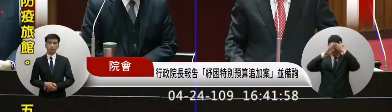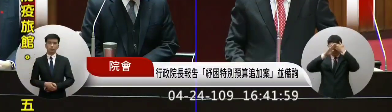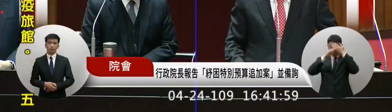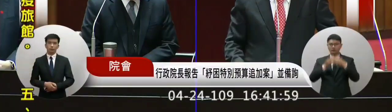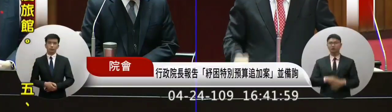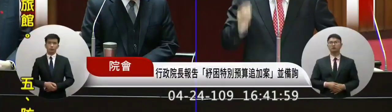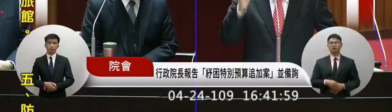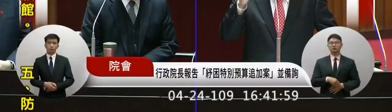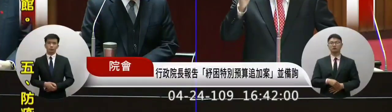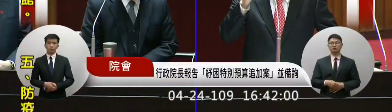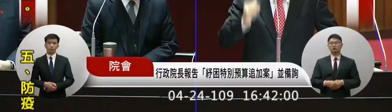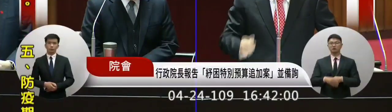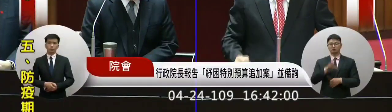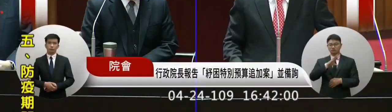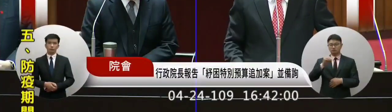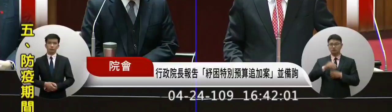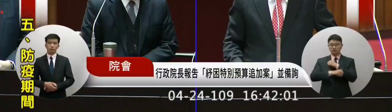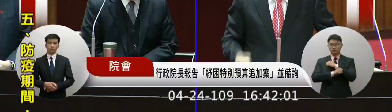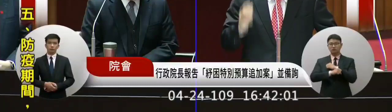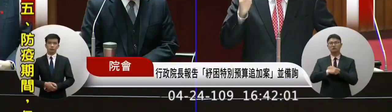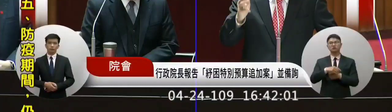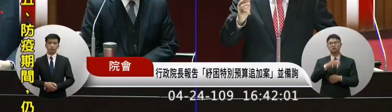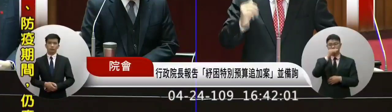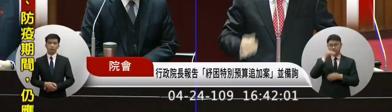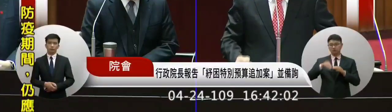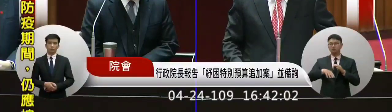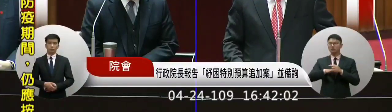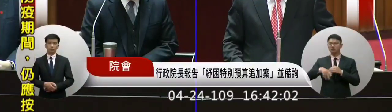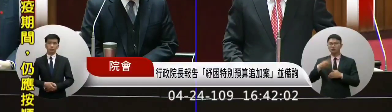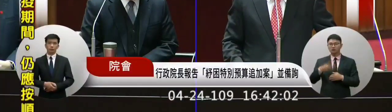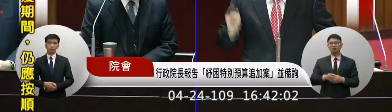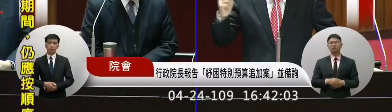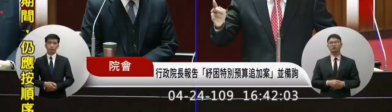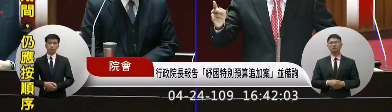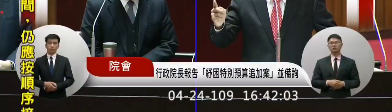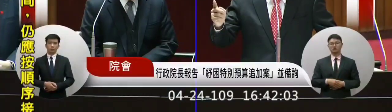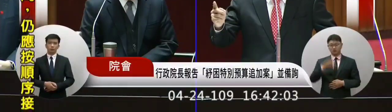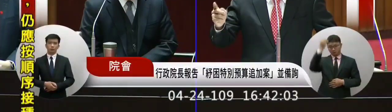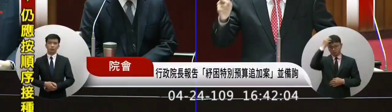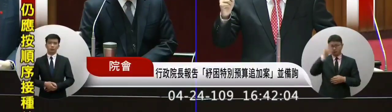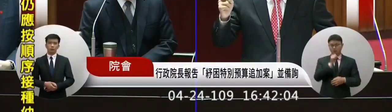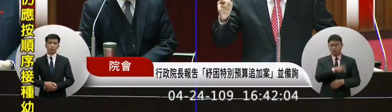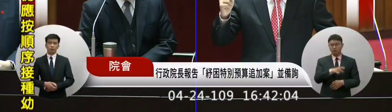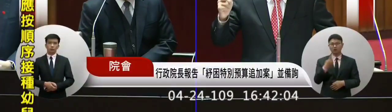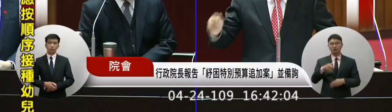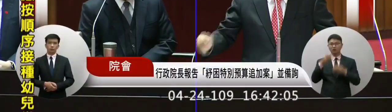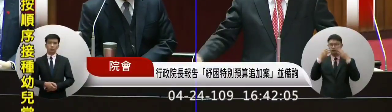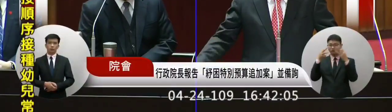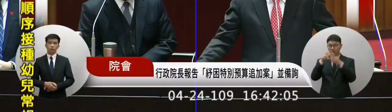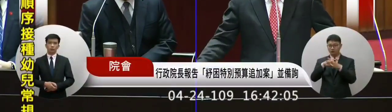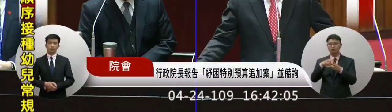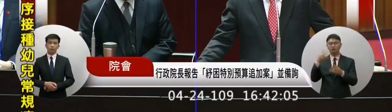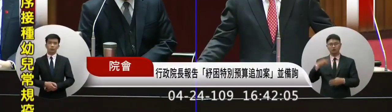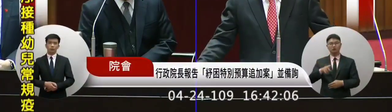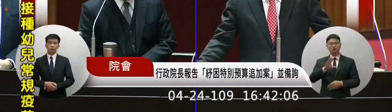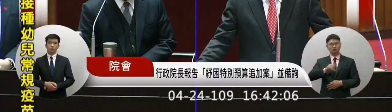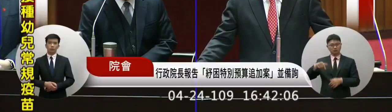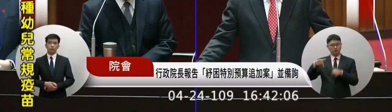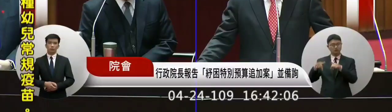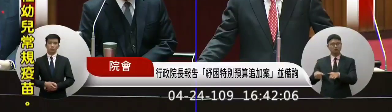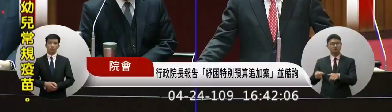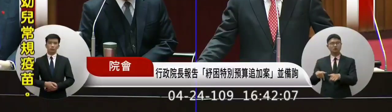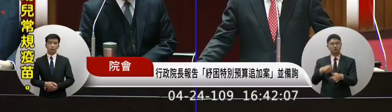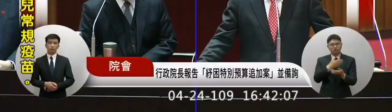巴基斯坦、孟买、非洲，甚至现在即将大爆发的巴西，